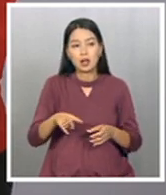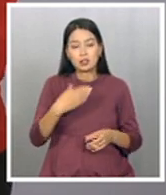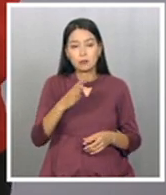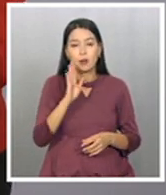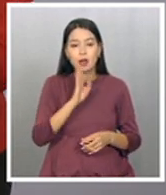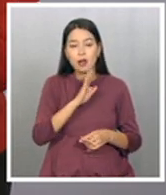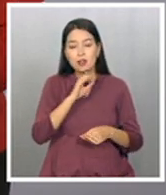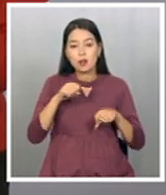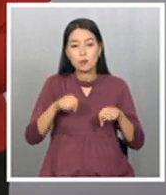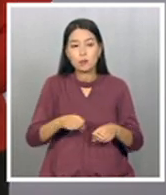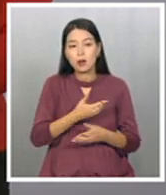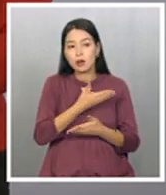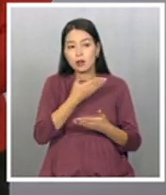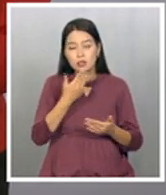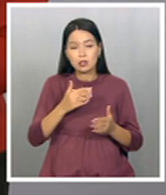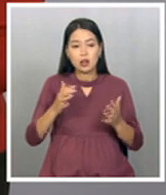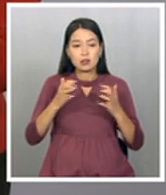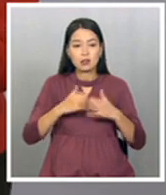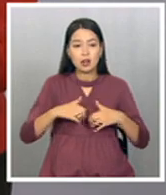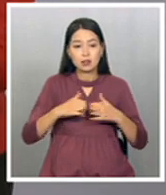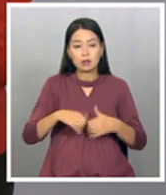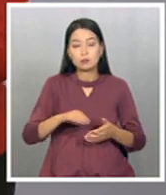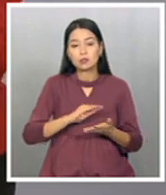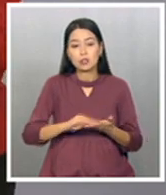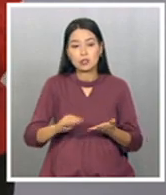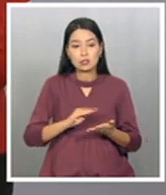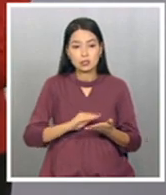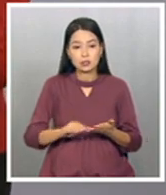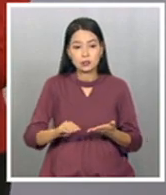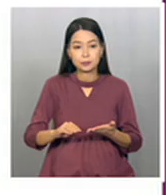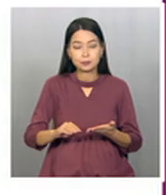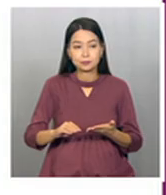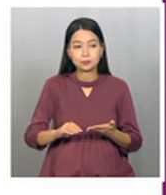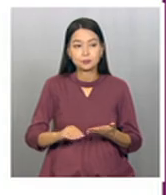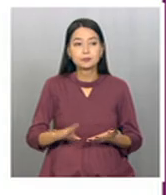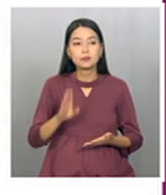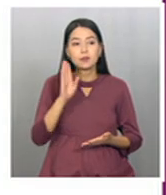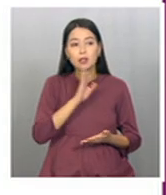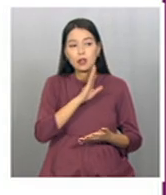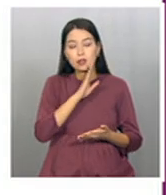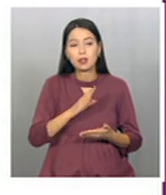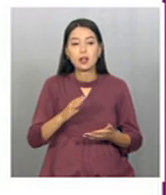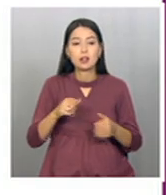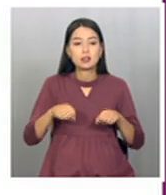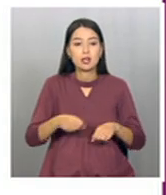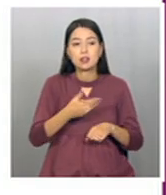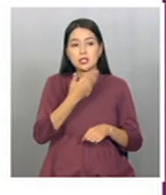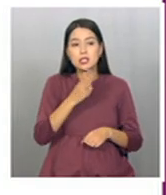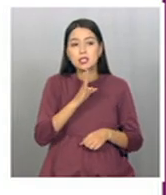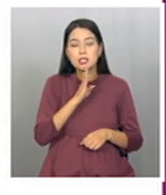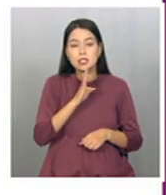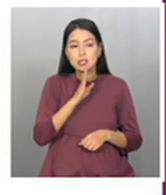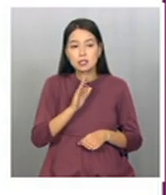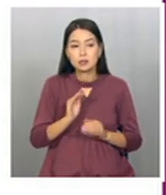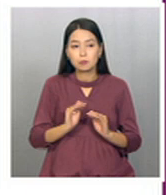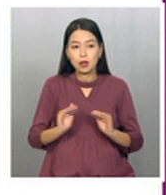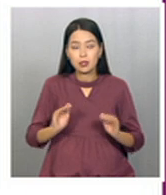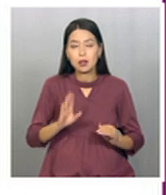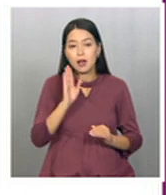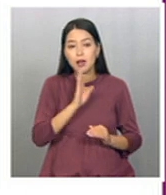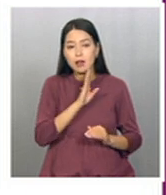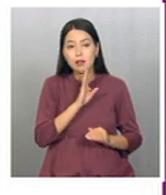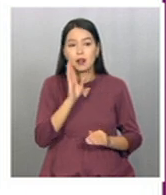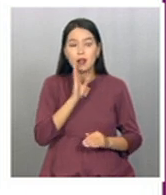әйел теңсіздігін талдап жазыңыз. Әйел теңсіздігі қыз баланың, әйел ананың жеке